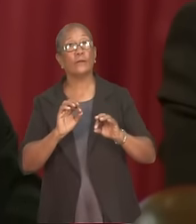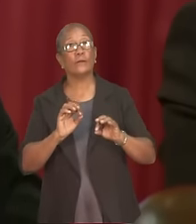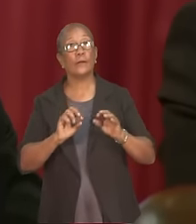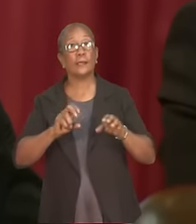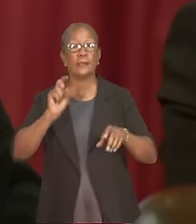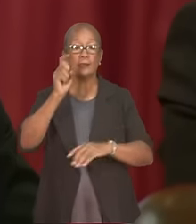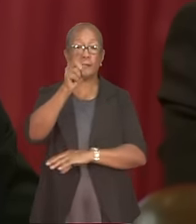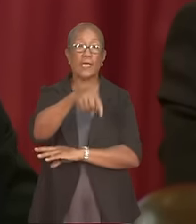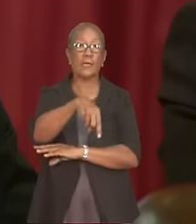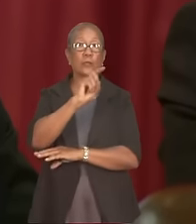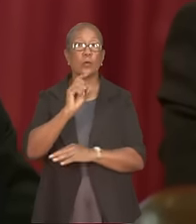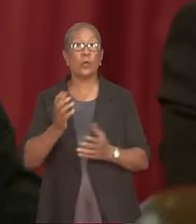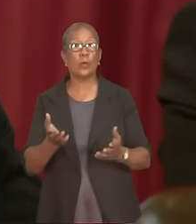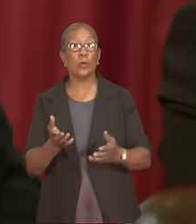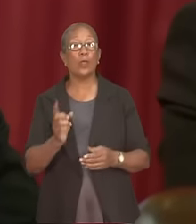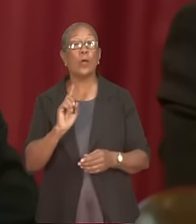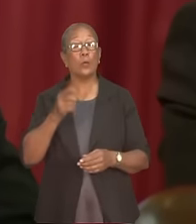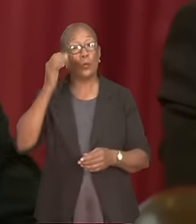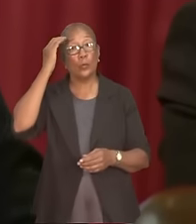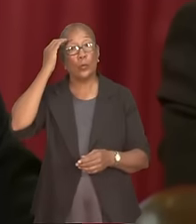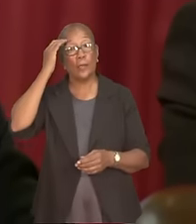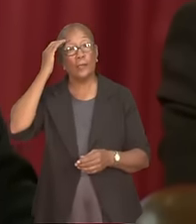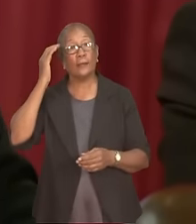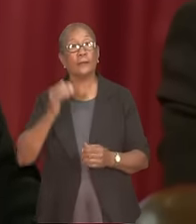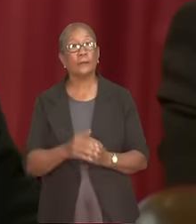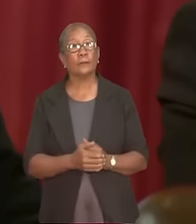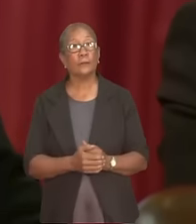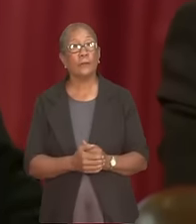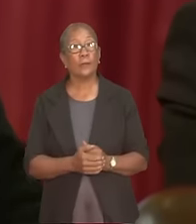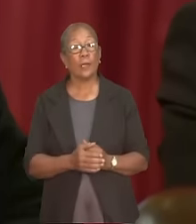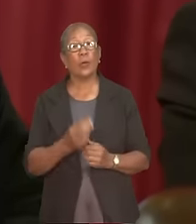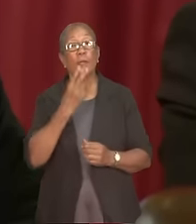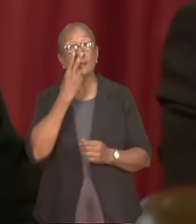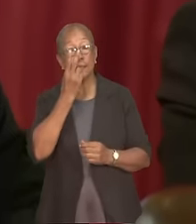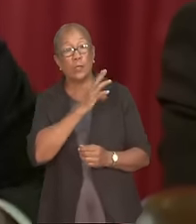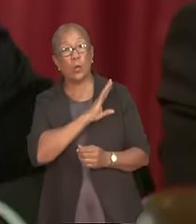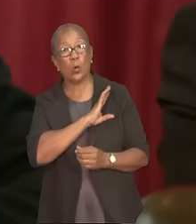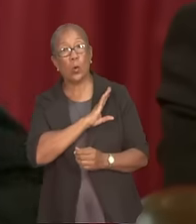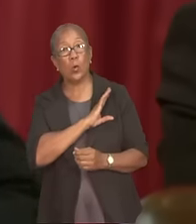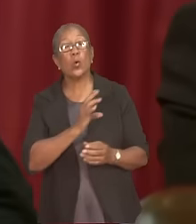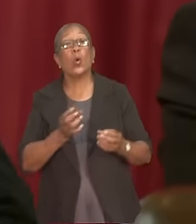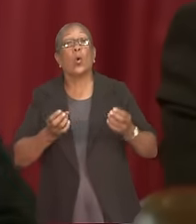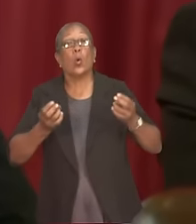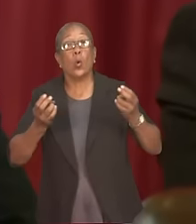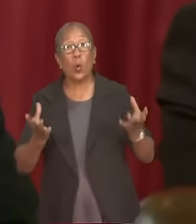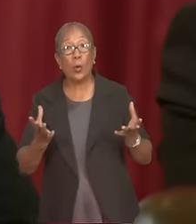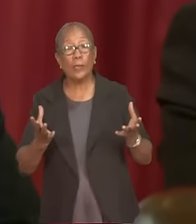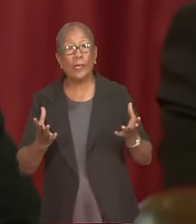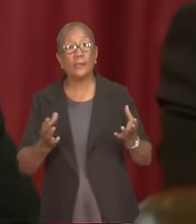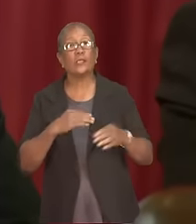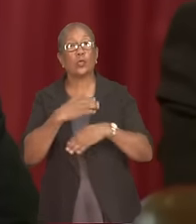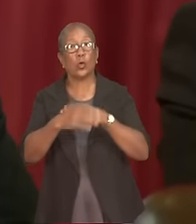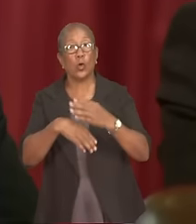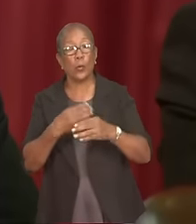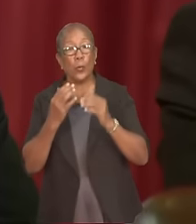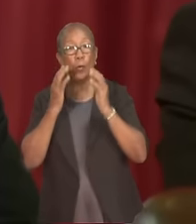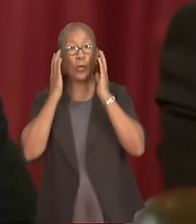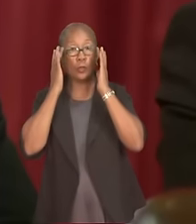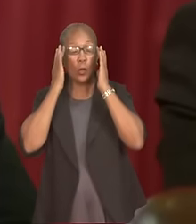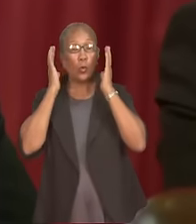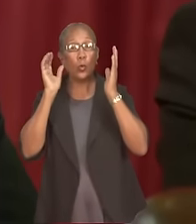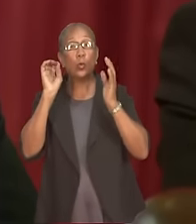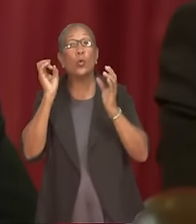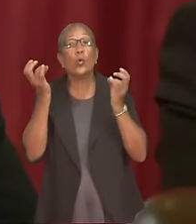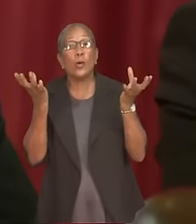zijn. U moet weten, en we zien hoe dat heeft gespeeld, hoe dat heeft